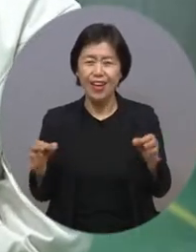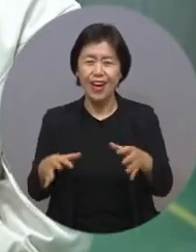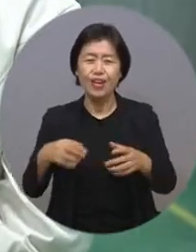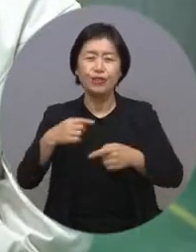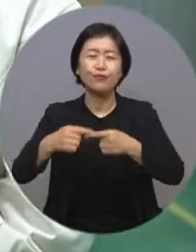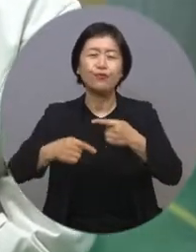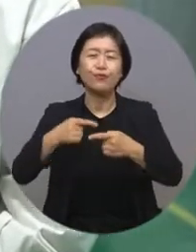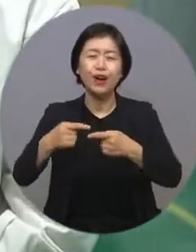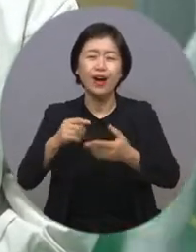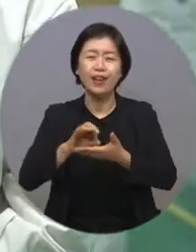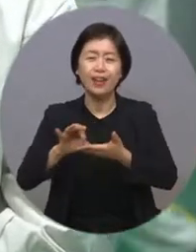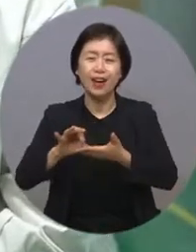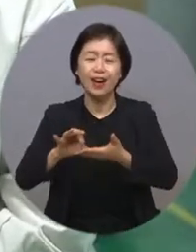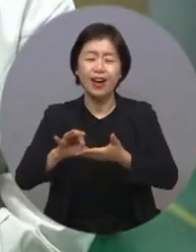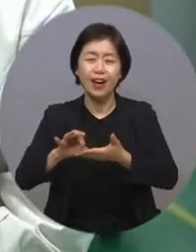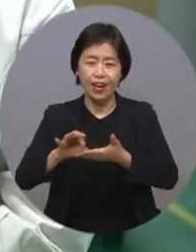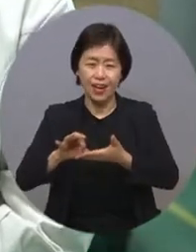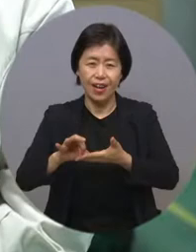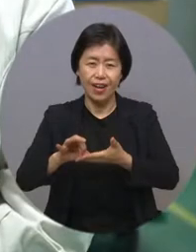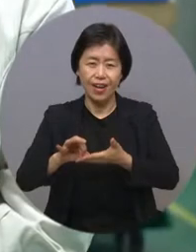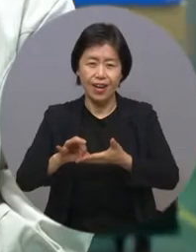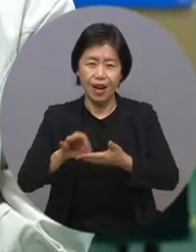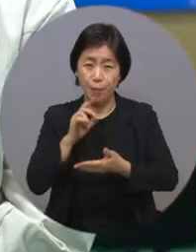인사 한마디 부탁드려도 될까요?